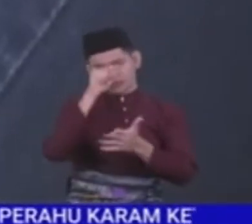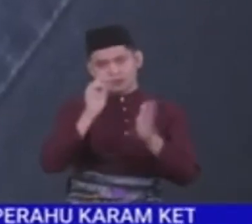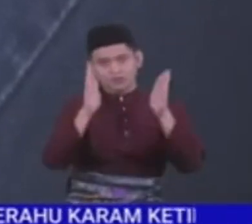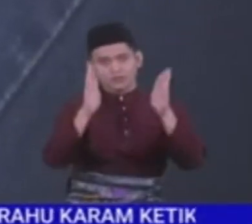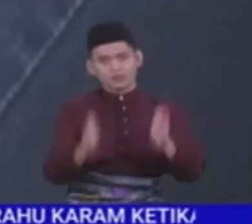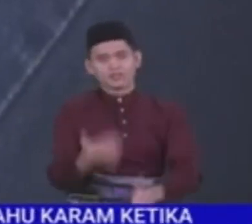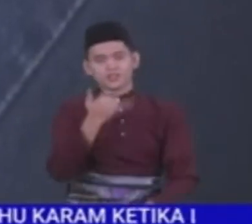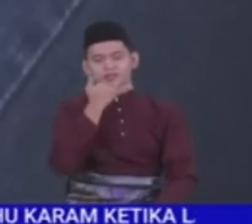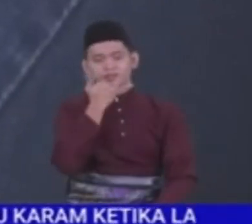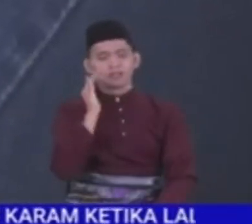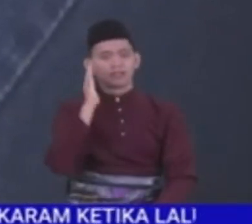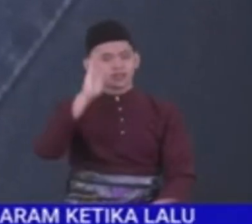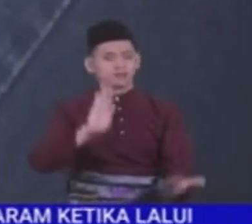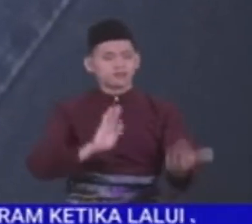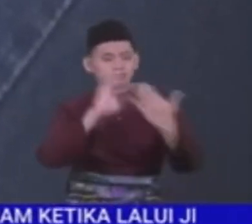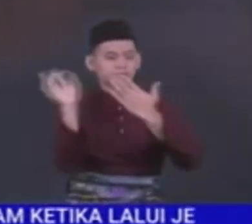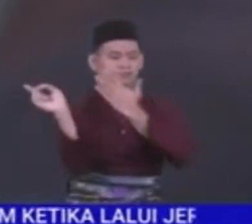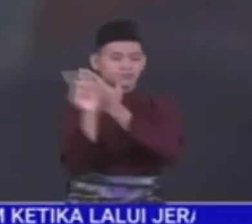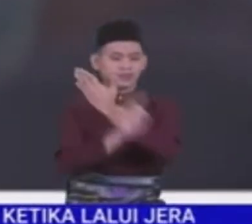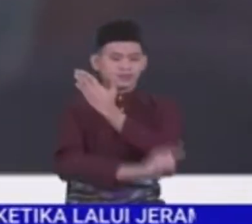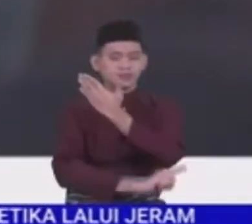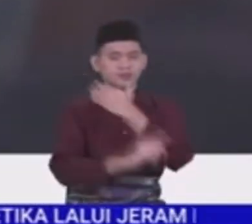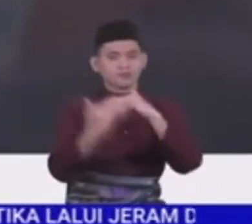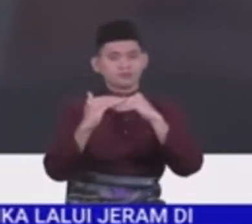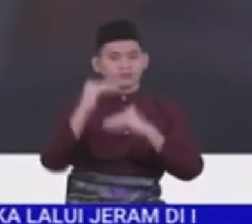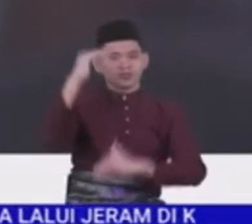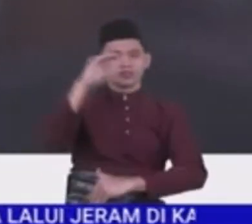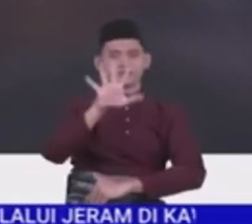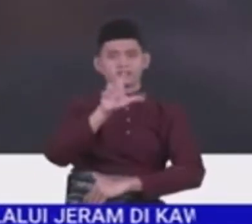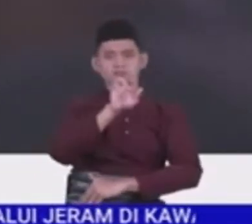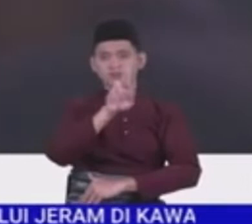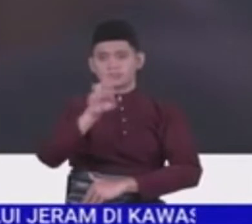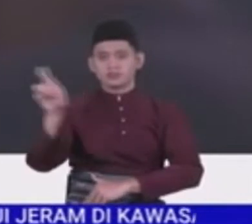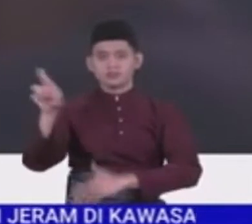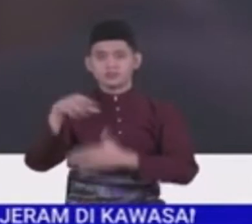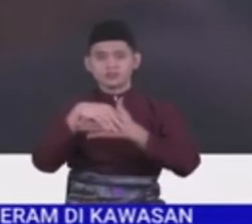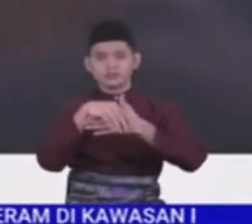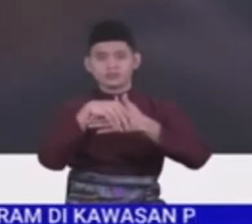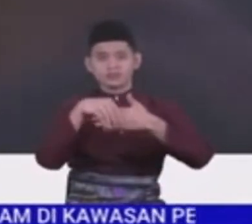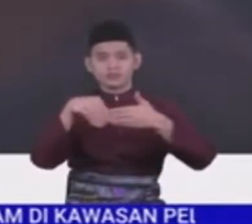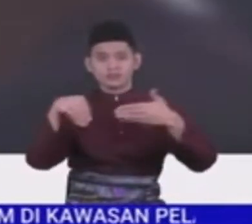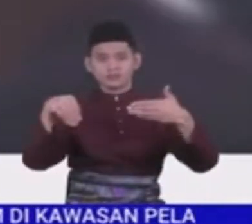mereka hanya di depan kompak 5000 ringgit